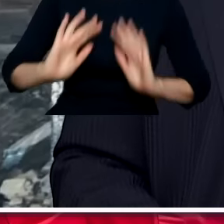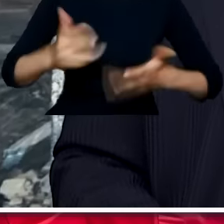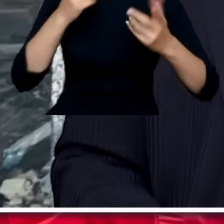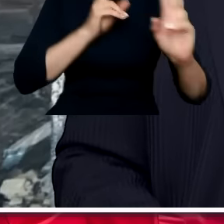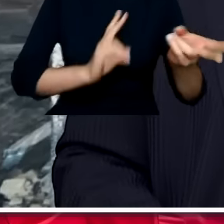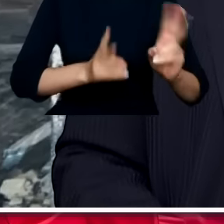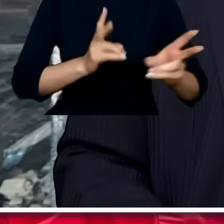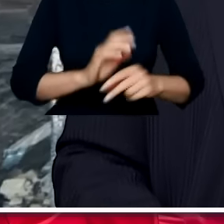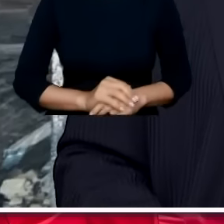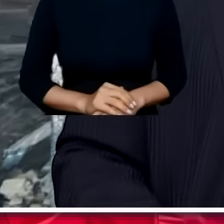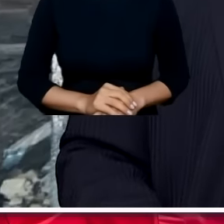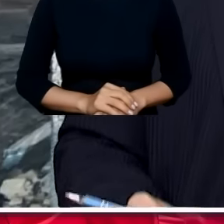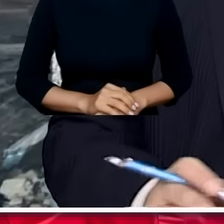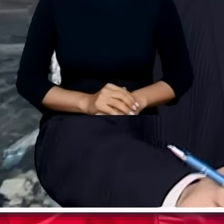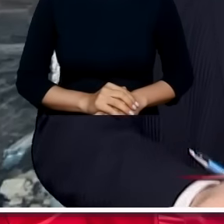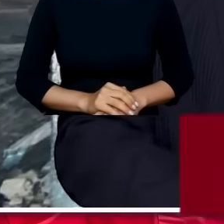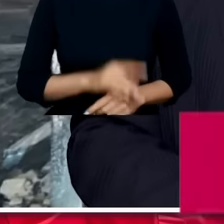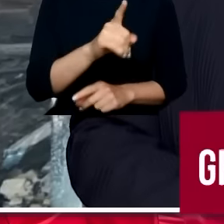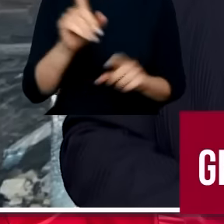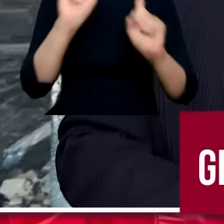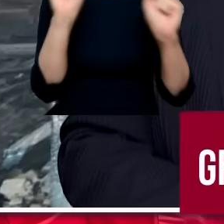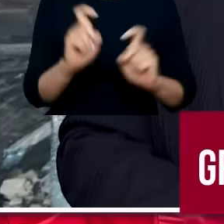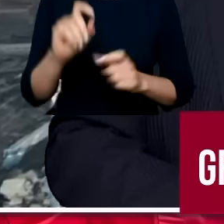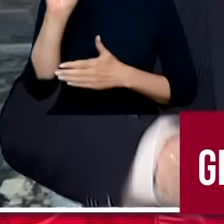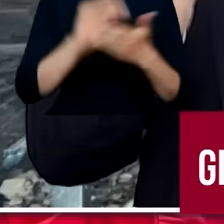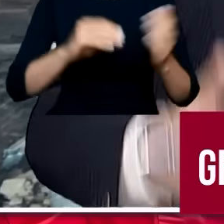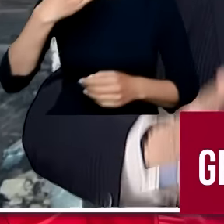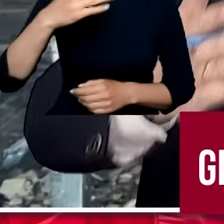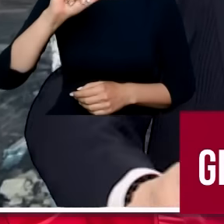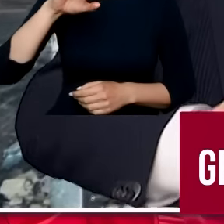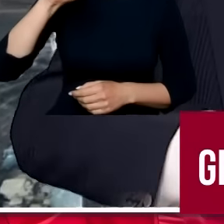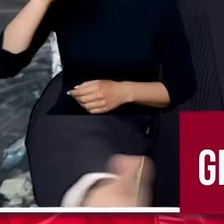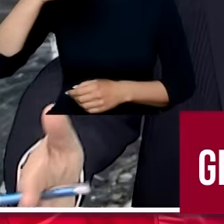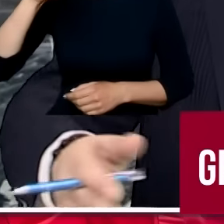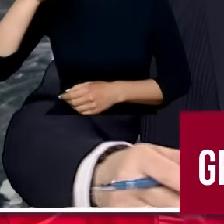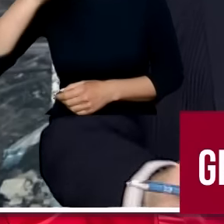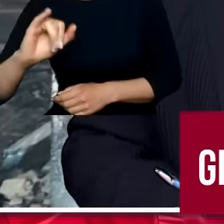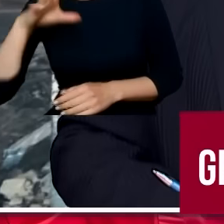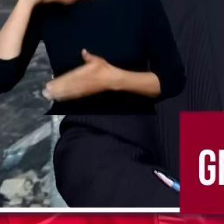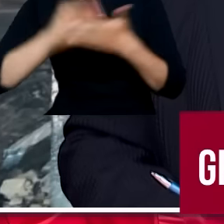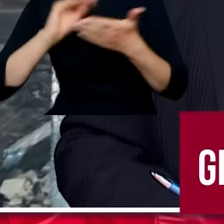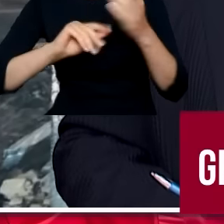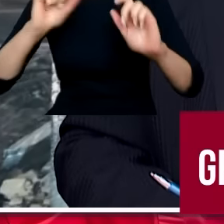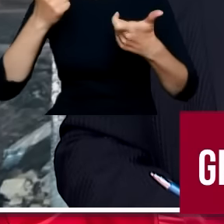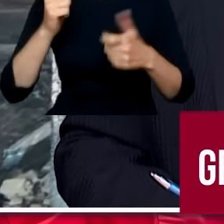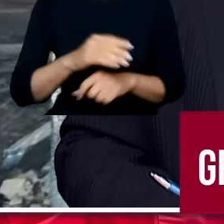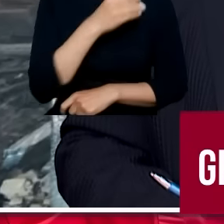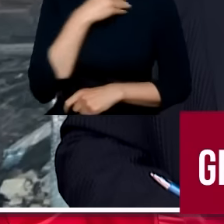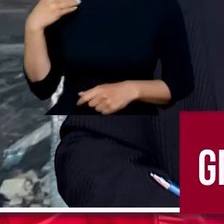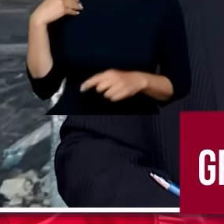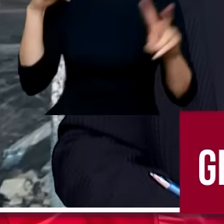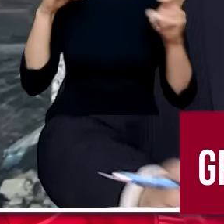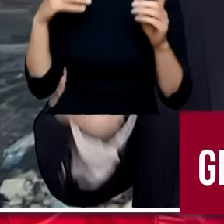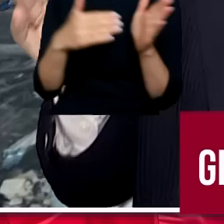i Zgadnijcie państwo o czym pisał Maurycy Mochnacki no o konieczności rugowania w Polsce